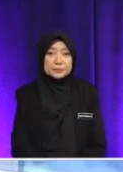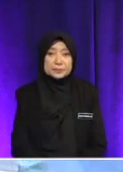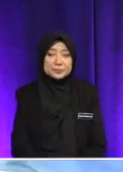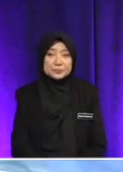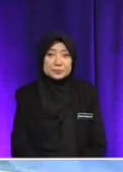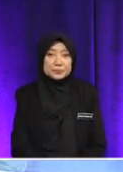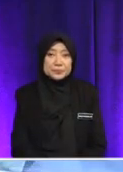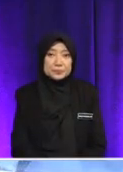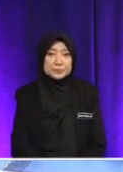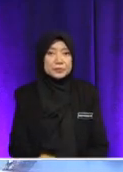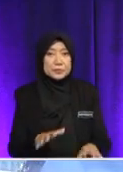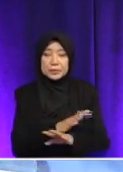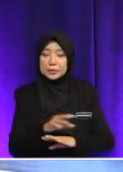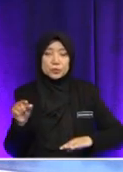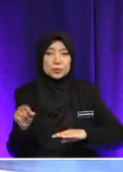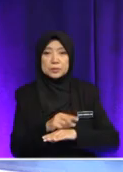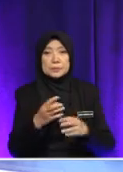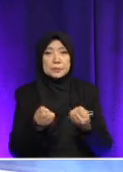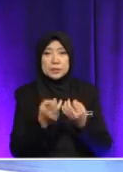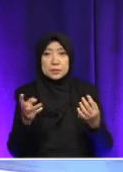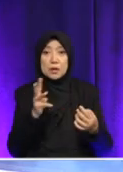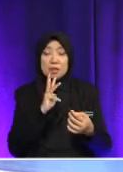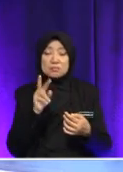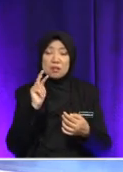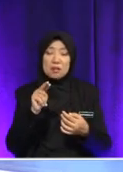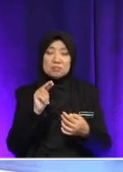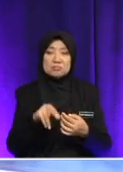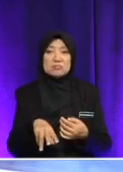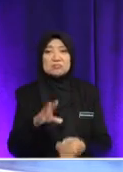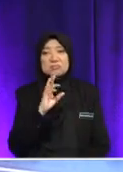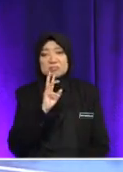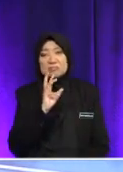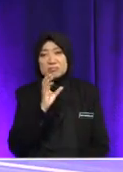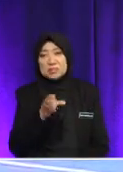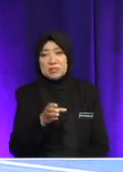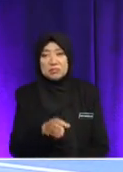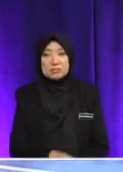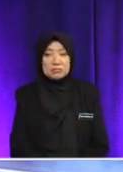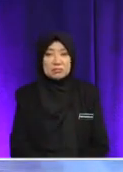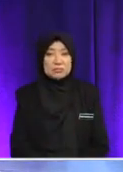jangan terlalu banyak air sebabnya nanti dia akan jadi cairkan oke